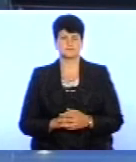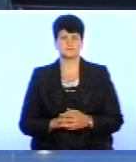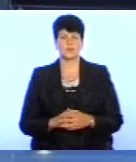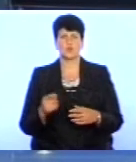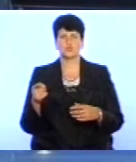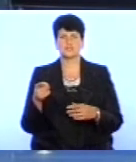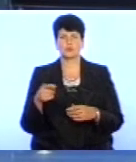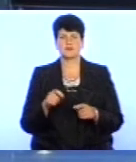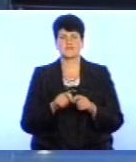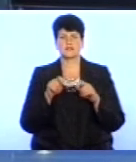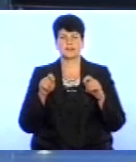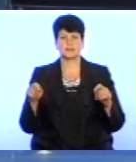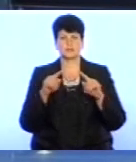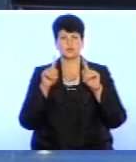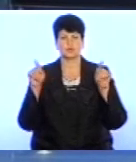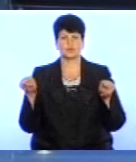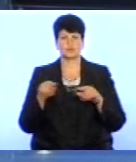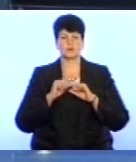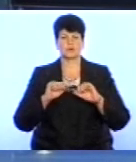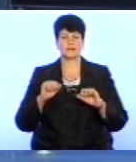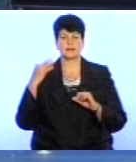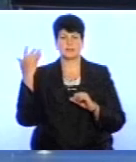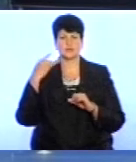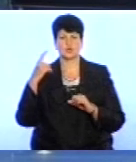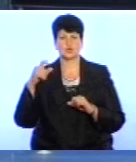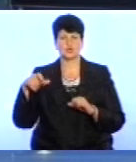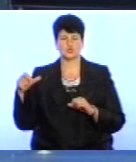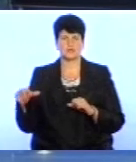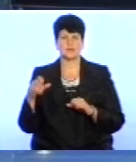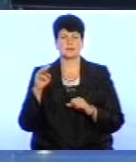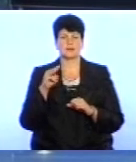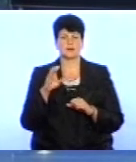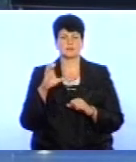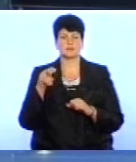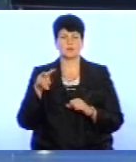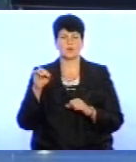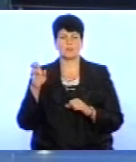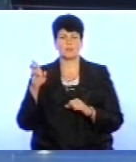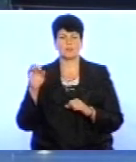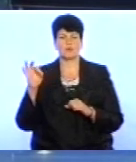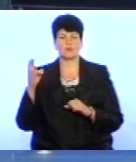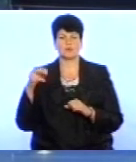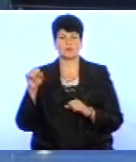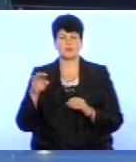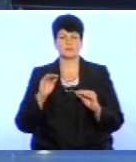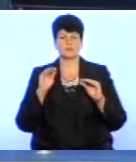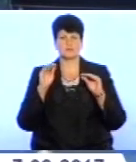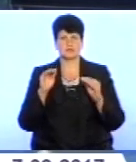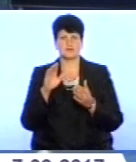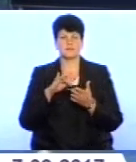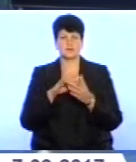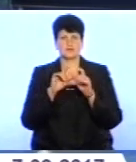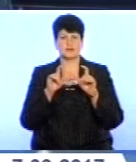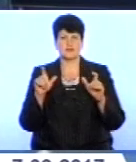У Тернополі відкрили меморіальну дошку Герою Небесної Сотні Тарасу Слободяну. Меморіал встановили на фасаді будівлі Центру європейських та міжнародних